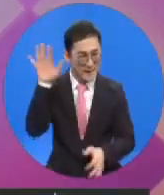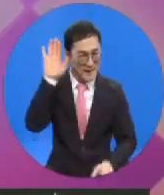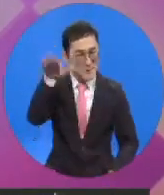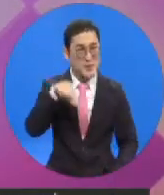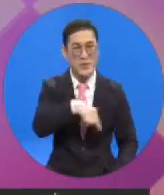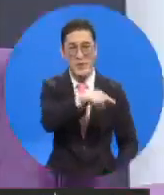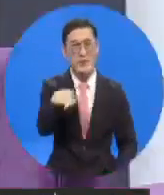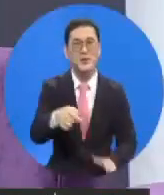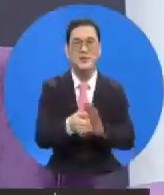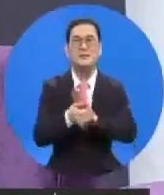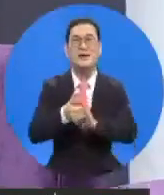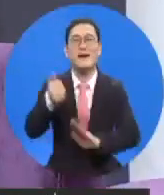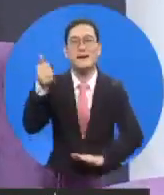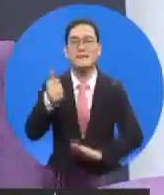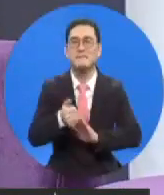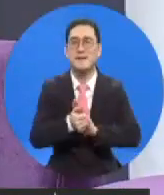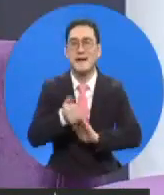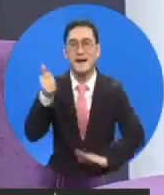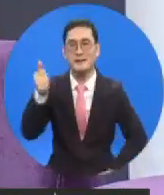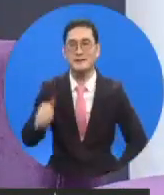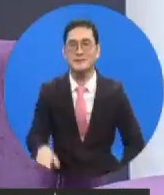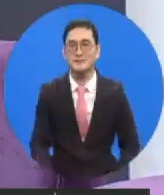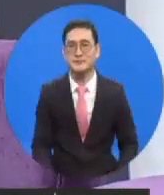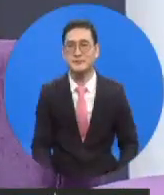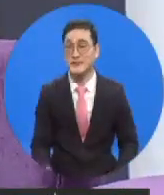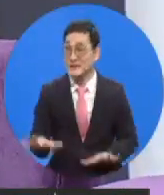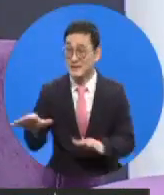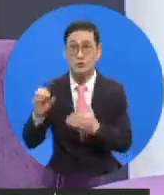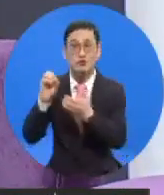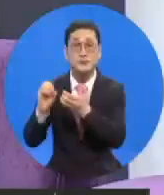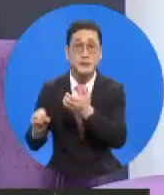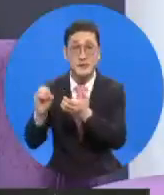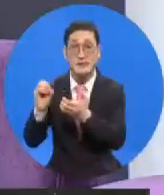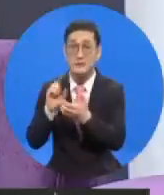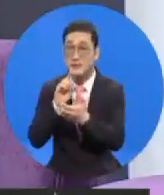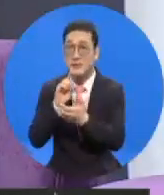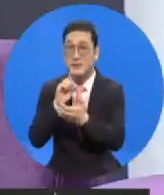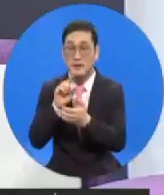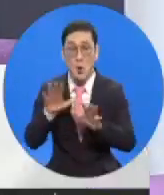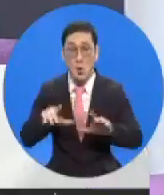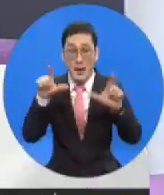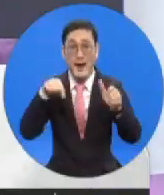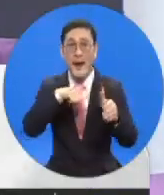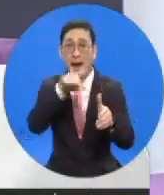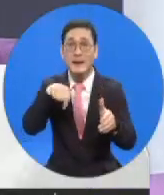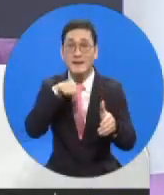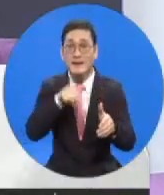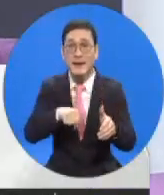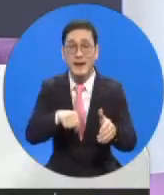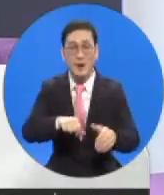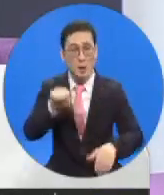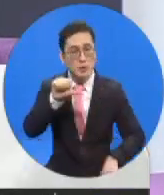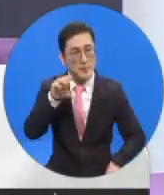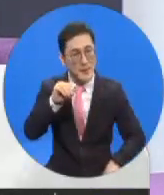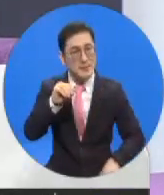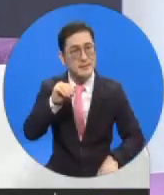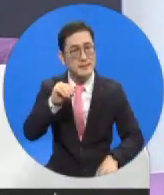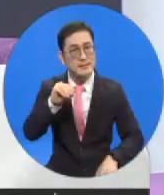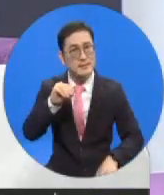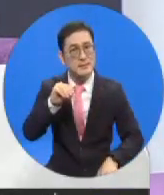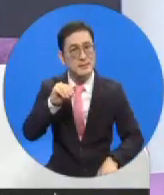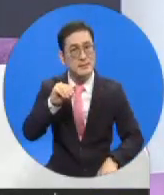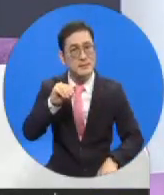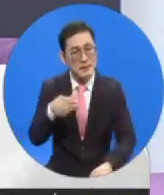두 가지 숫자가 귀에 들어왔는데 이제 90%라는 숫자하고 올해 안에 5천만 도지, 5천만 명분을